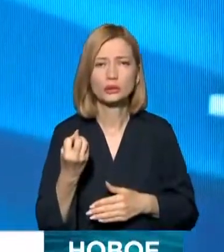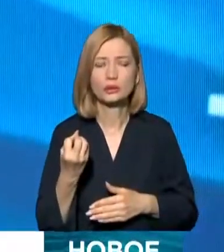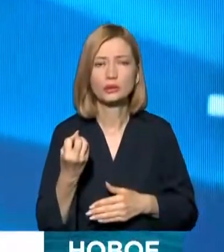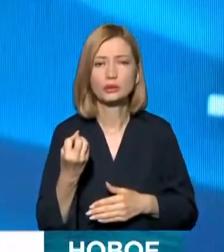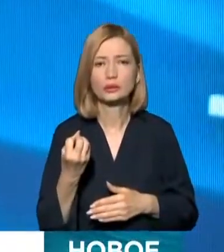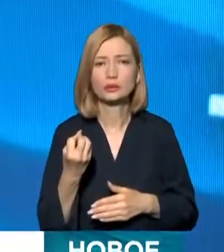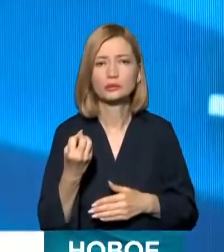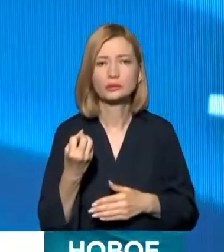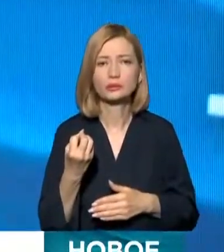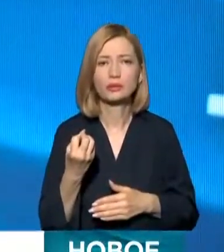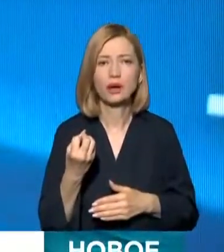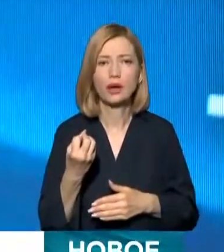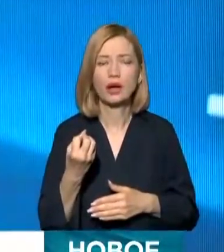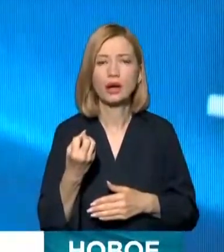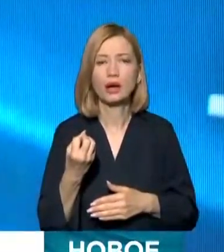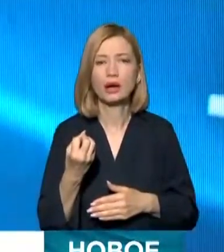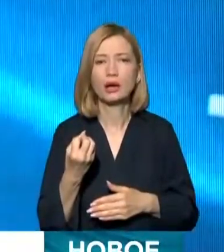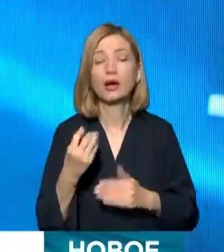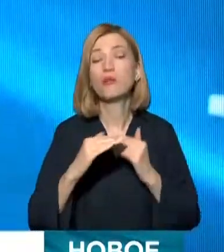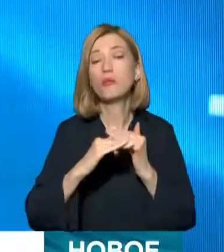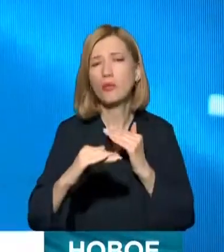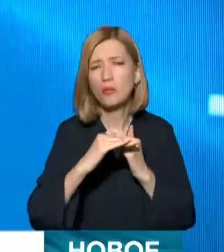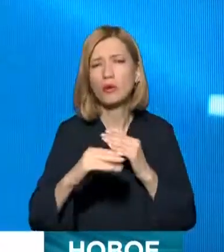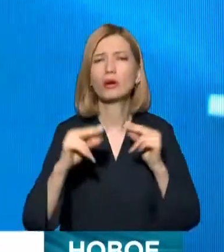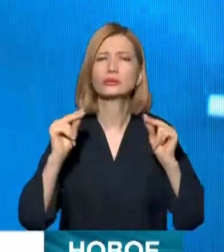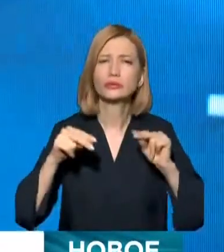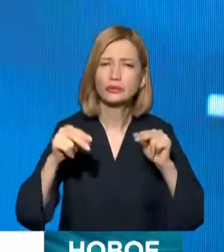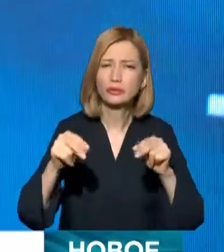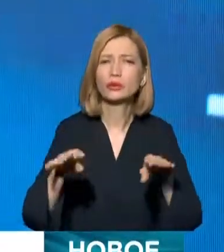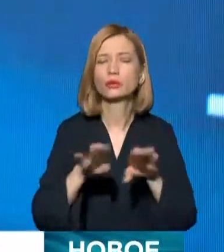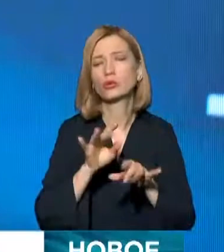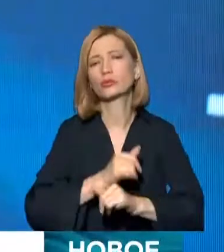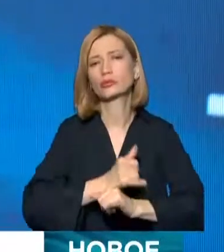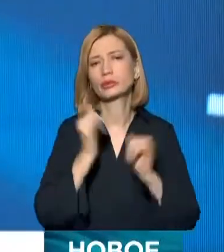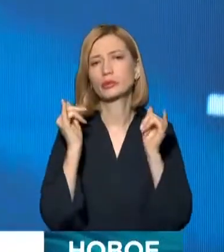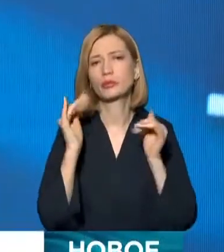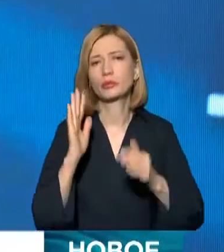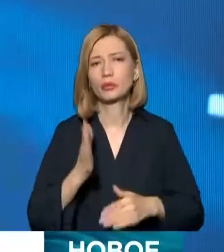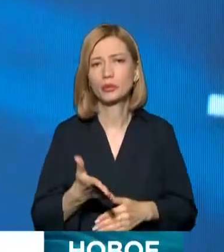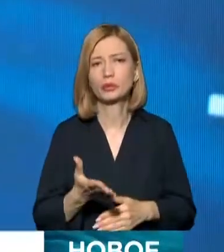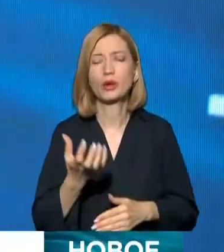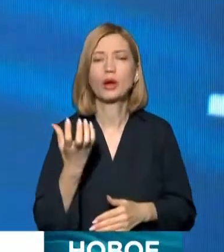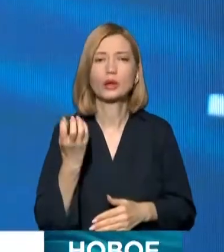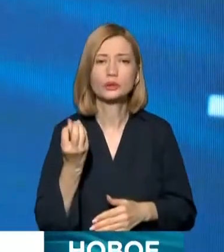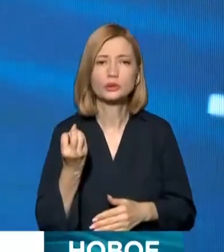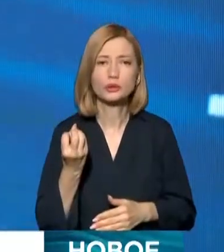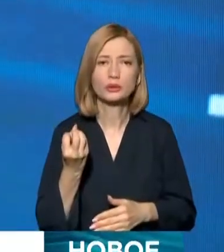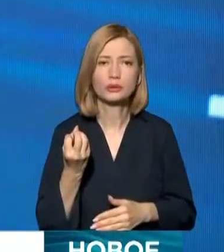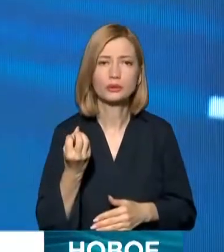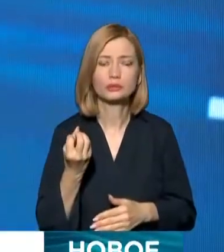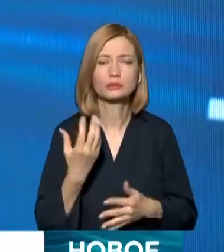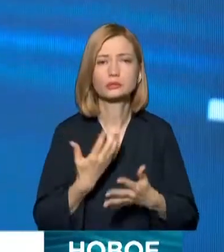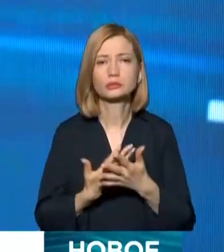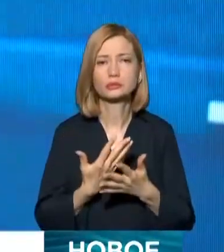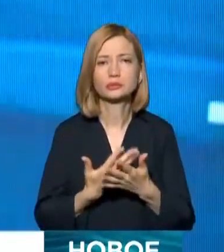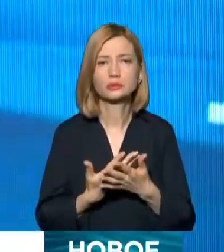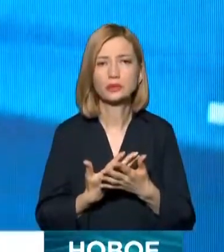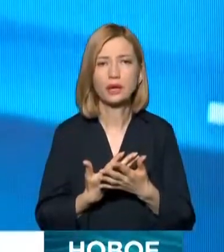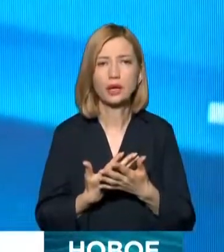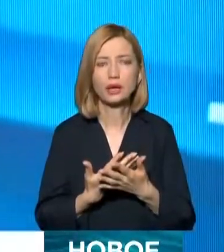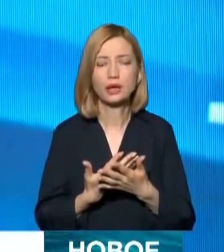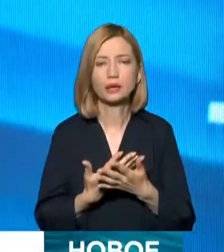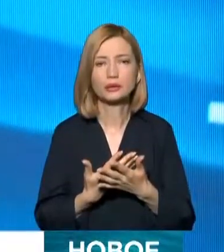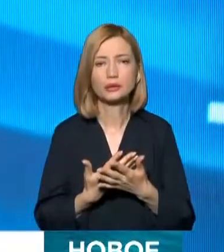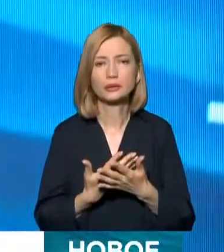будет динамика положительная в аграрном секторе. Это обязательно. Более того, мы должны смотреть здесь как, с положительной точки зрения,